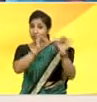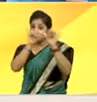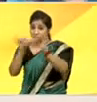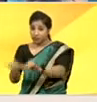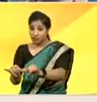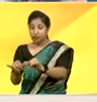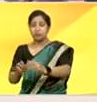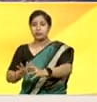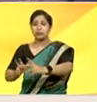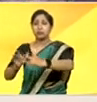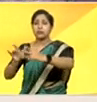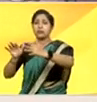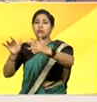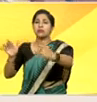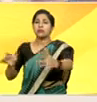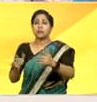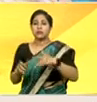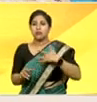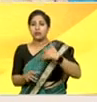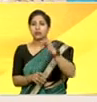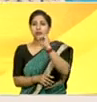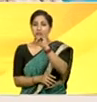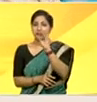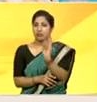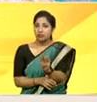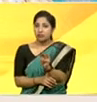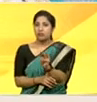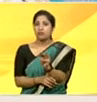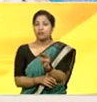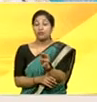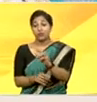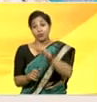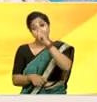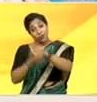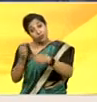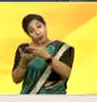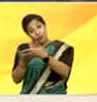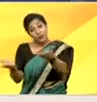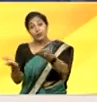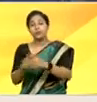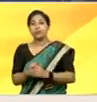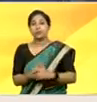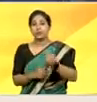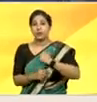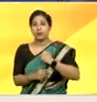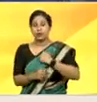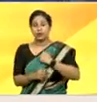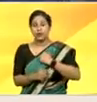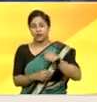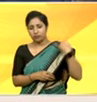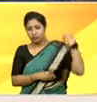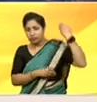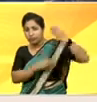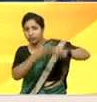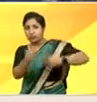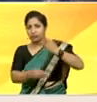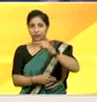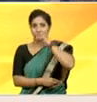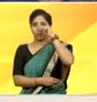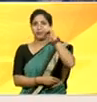की संख्या भी करीब 6000 है। उन सबको अपनी विरासत पर बहुत गर्व